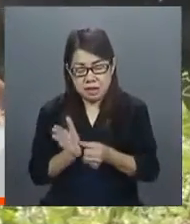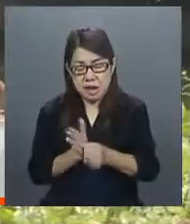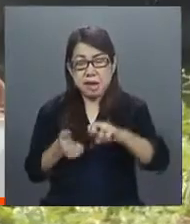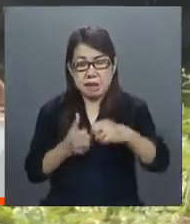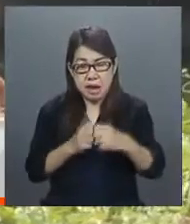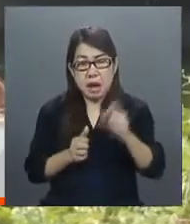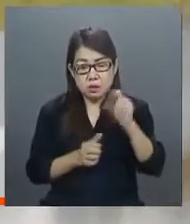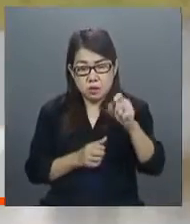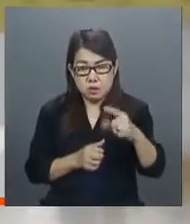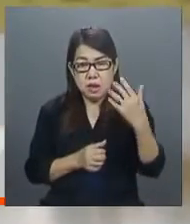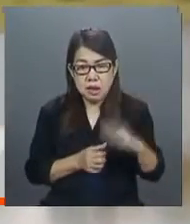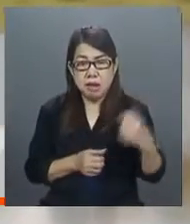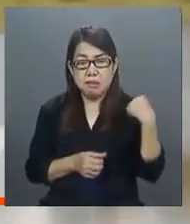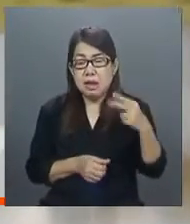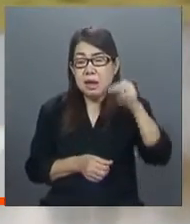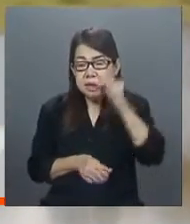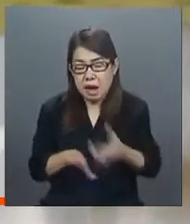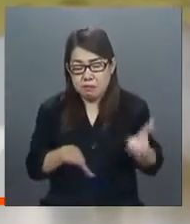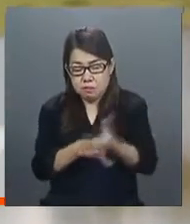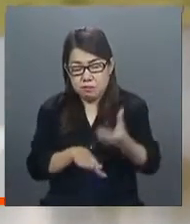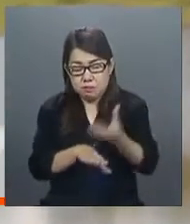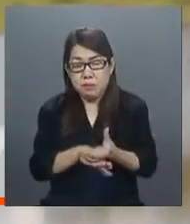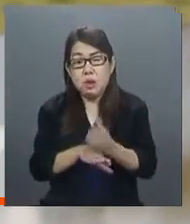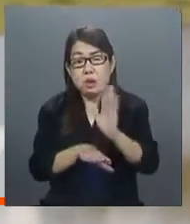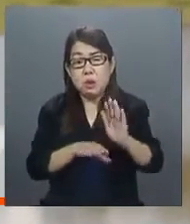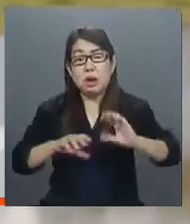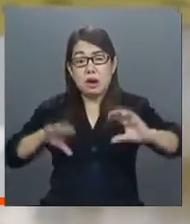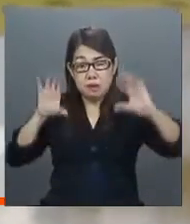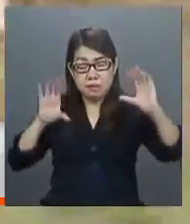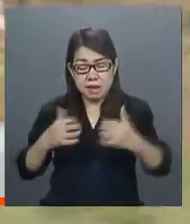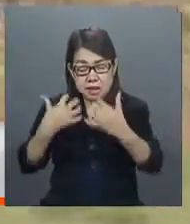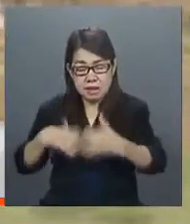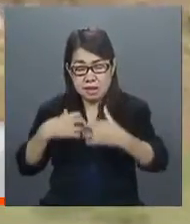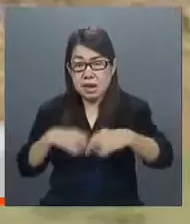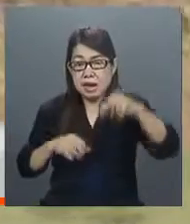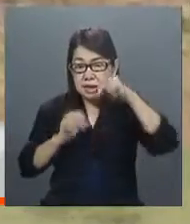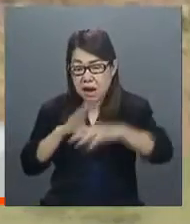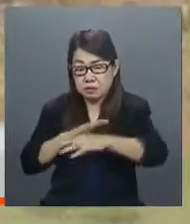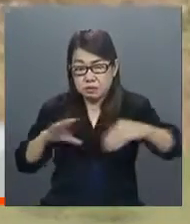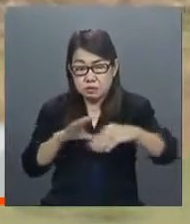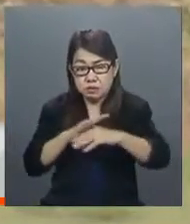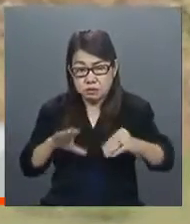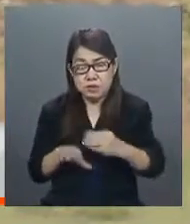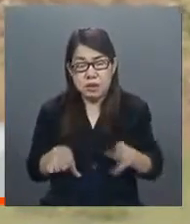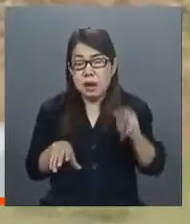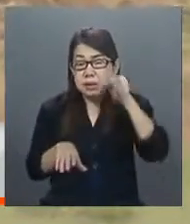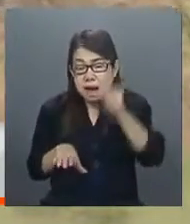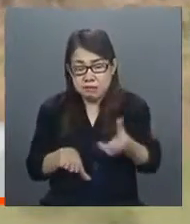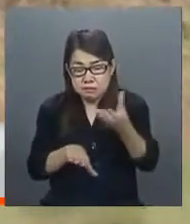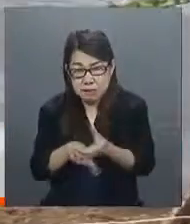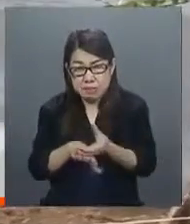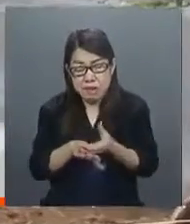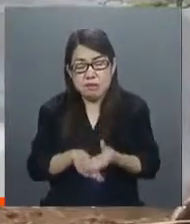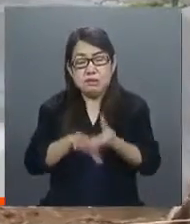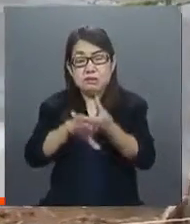ระดมรถบรรทุกน้ำของหน่วยภาครัฐทุกส่วนและเครื่องสุบน้ำเพื่อสุบน้ำใส่่รถบรรทุกน้ำดิบไปเติมในถังน้ำดิบที่รง